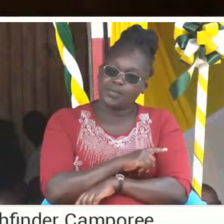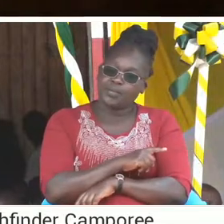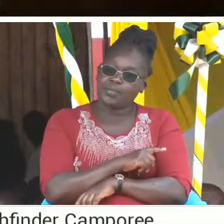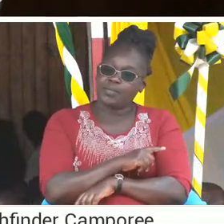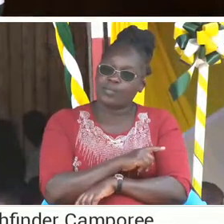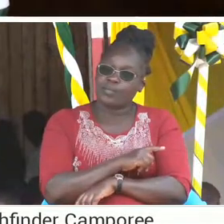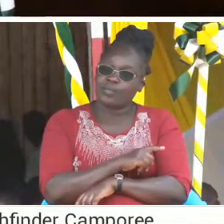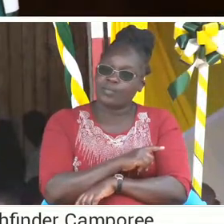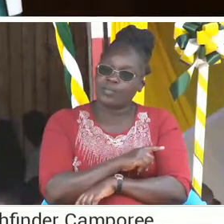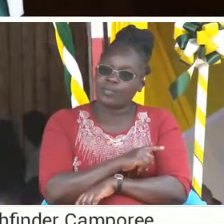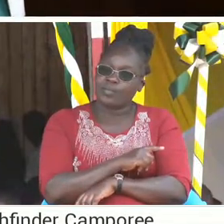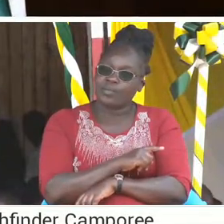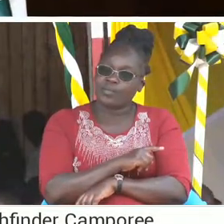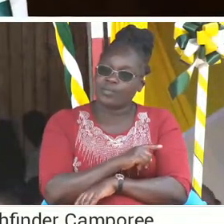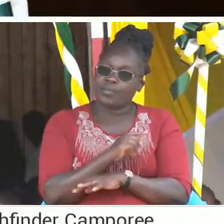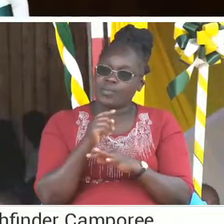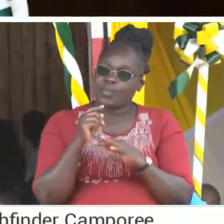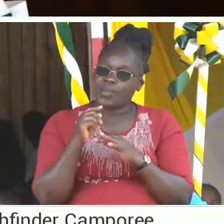Pathfinders.